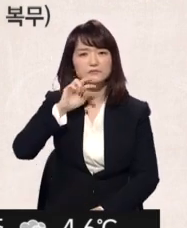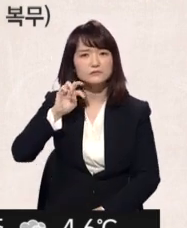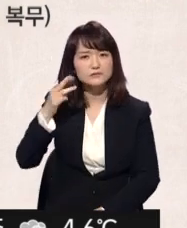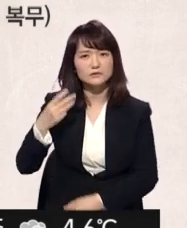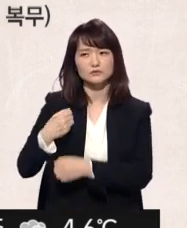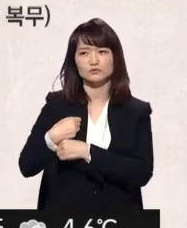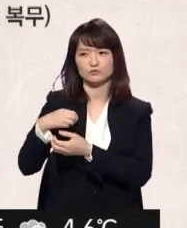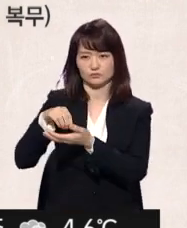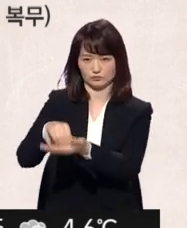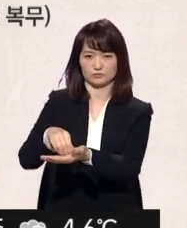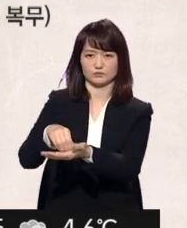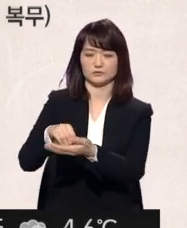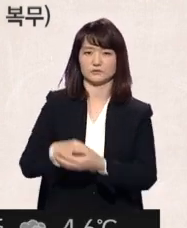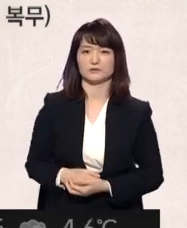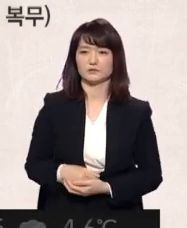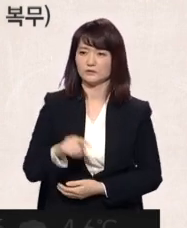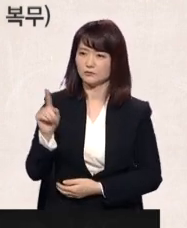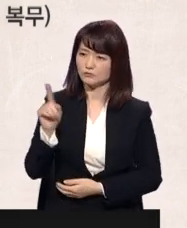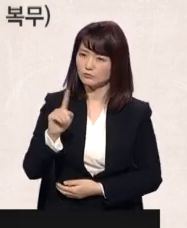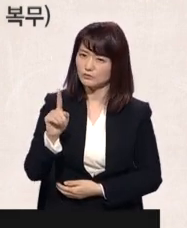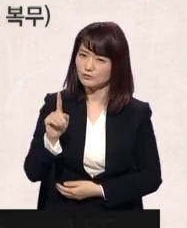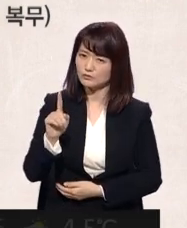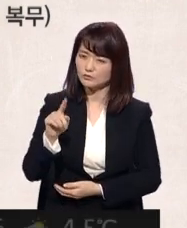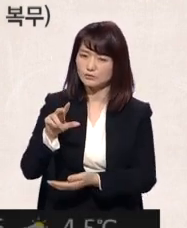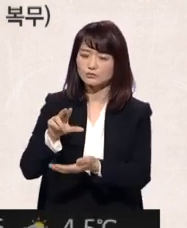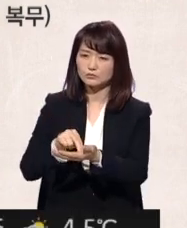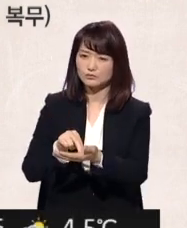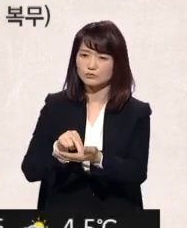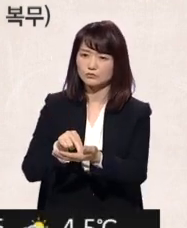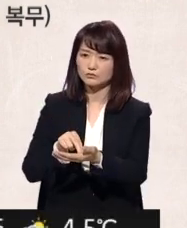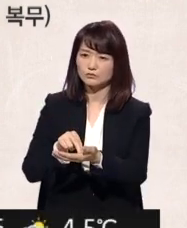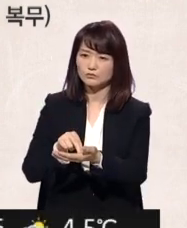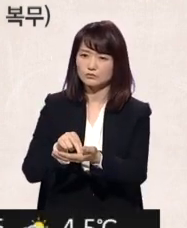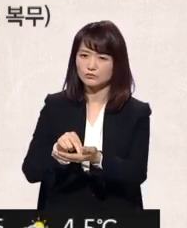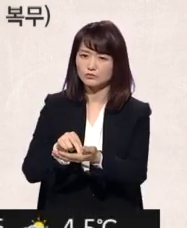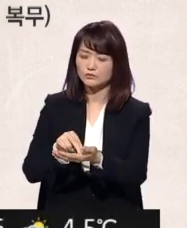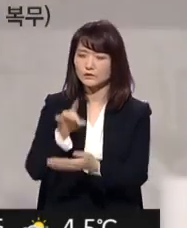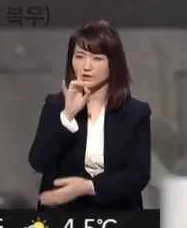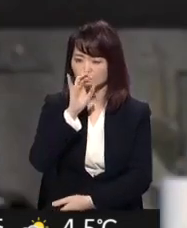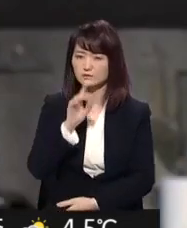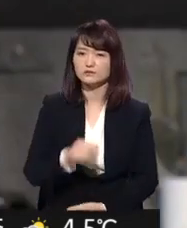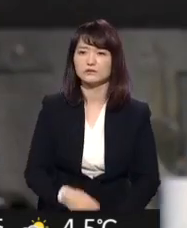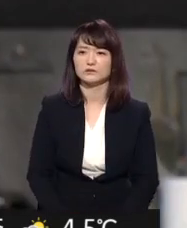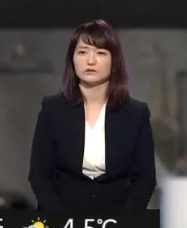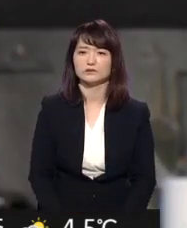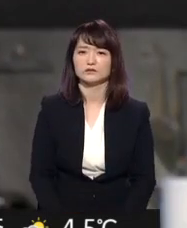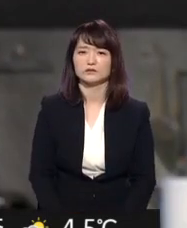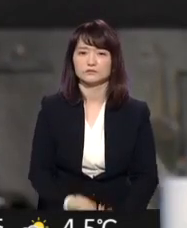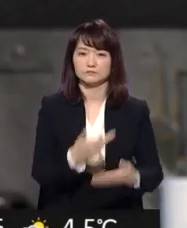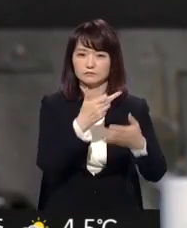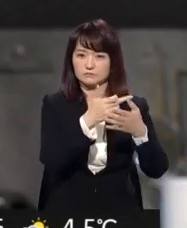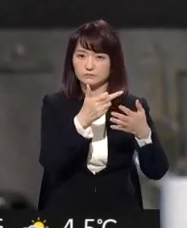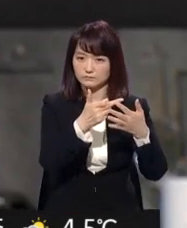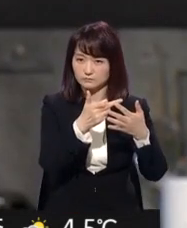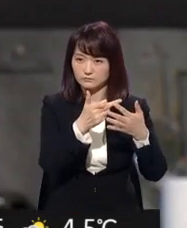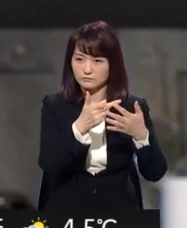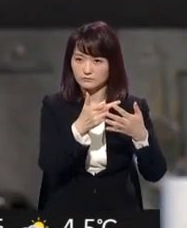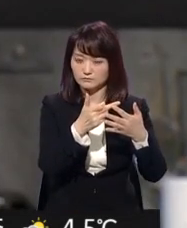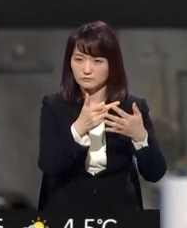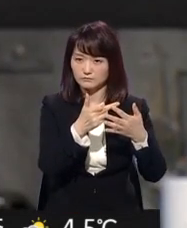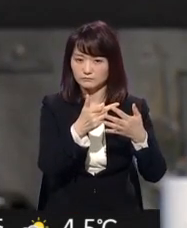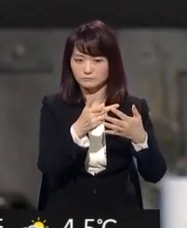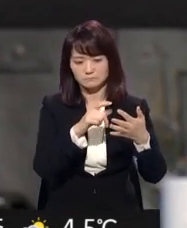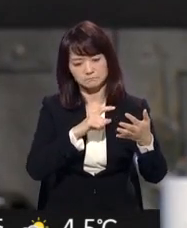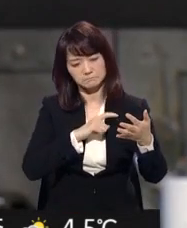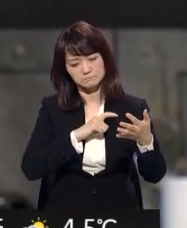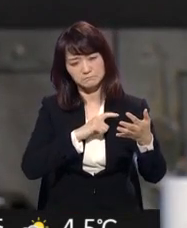올라가고 있었어요 그래서 이게 또 뭐 문제가 되는 뭐 문제가 좀 안 되는 상황인데이 첫째 둘째는 당시 알리바이가 좀